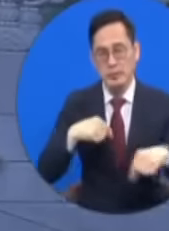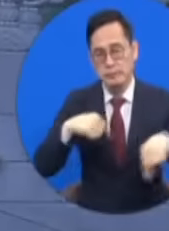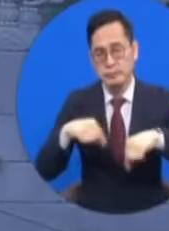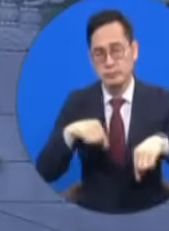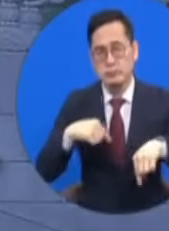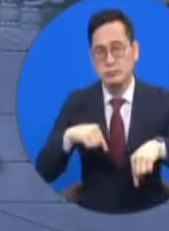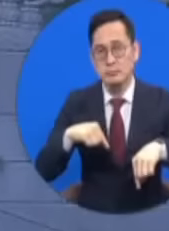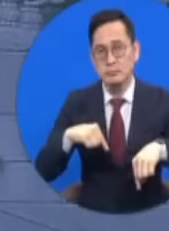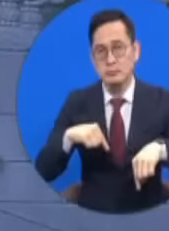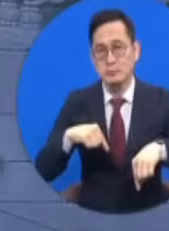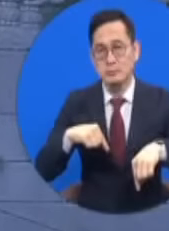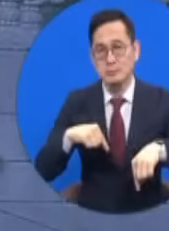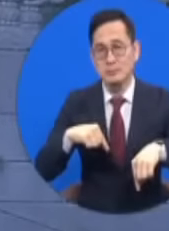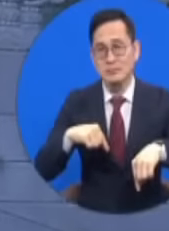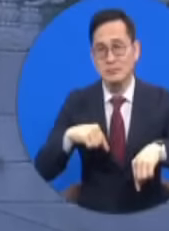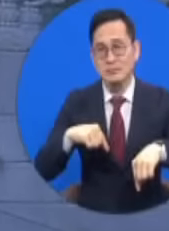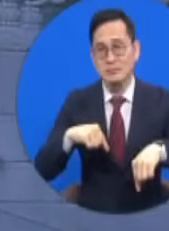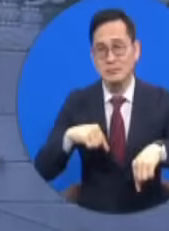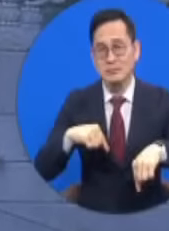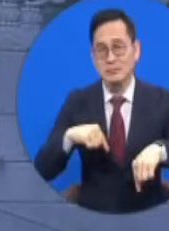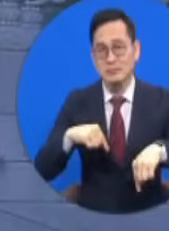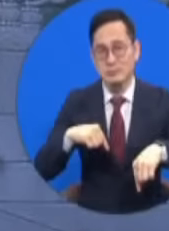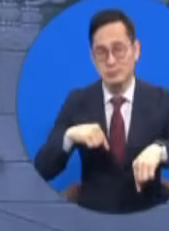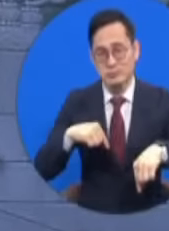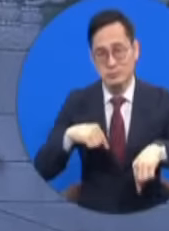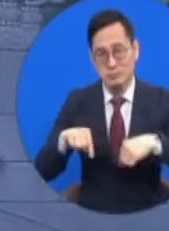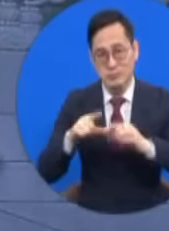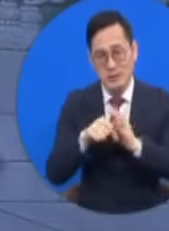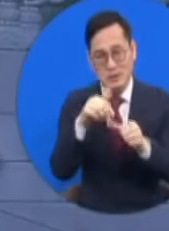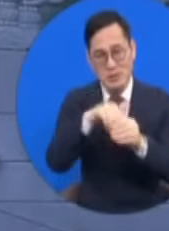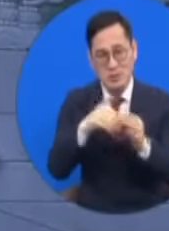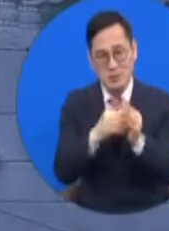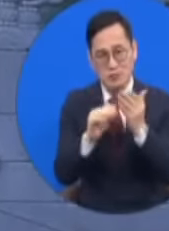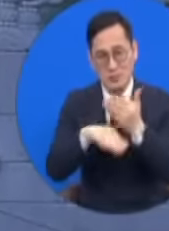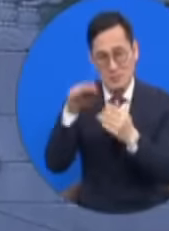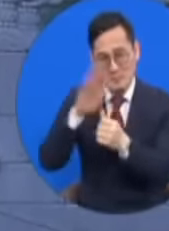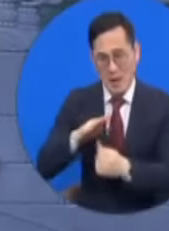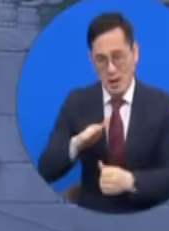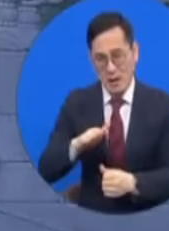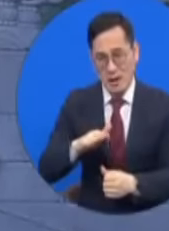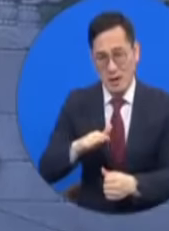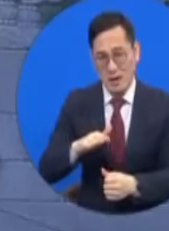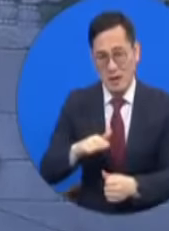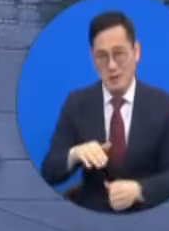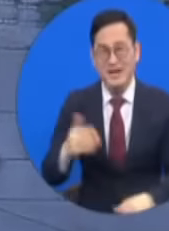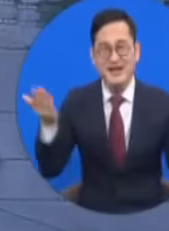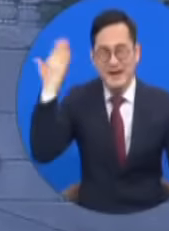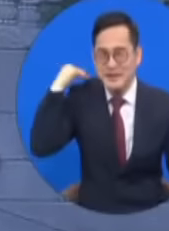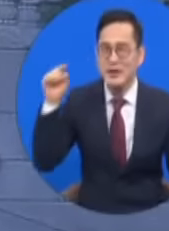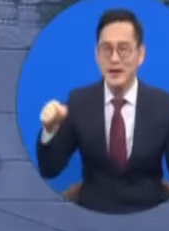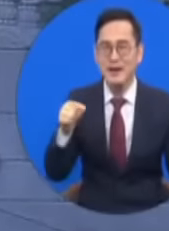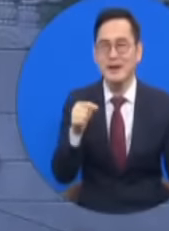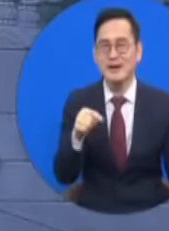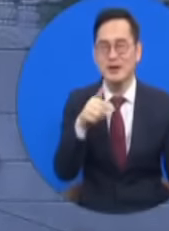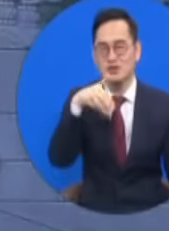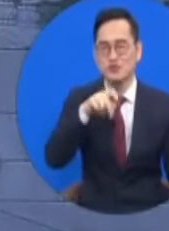시작된 이른바 한동훈의 몰락을 봤잖아요. 그러다 법무부 장관으로 화려하게 부활, 스타 장관,